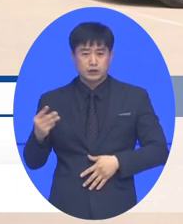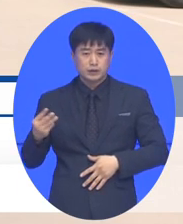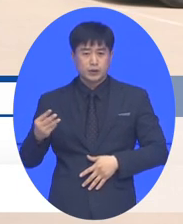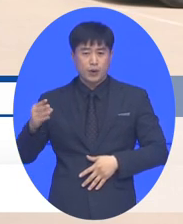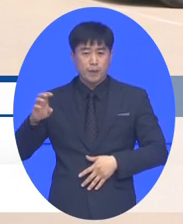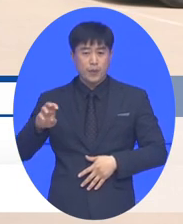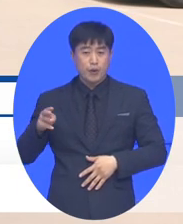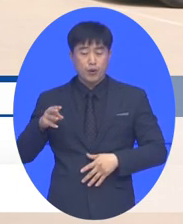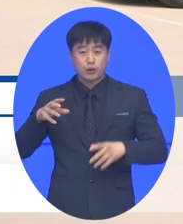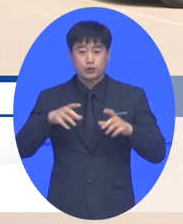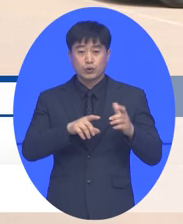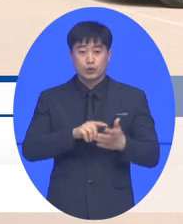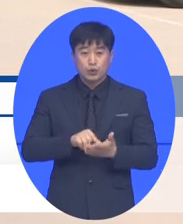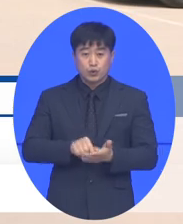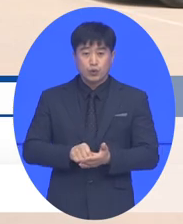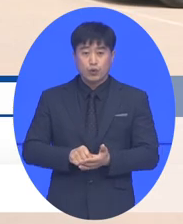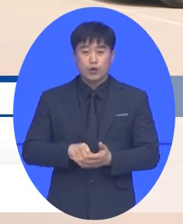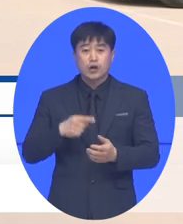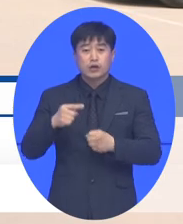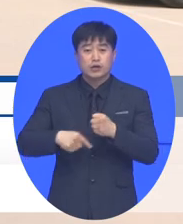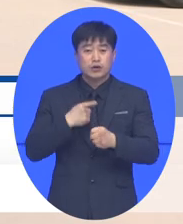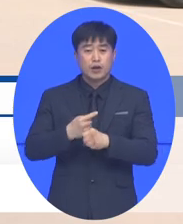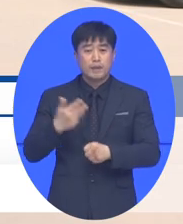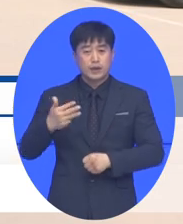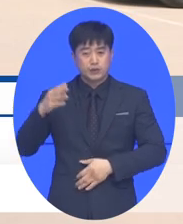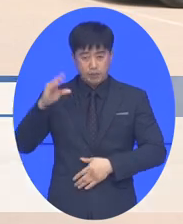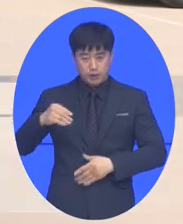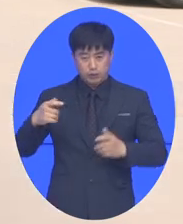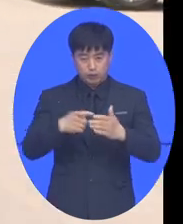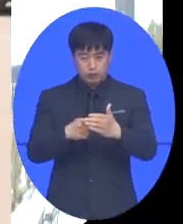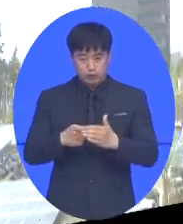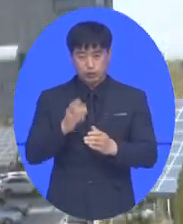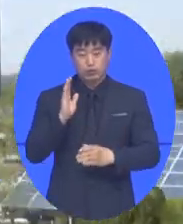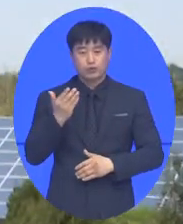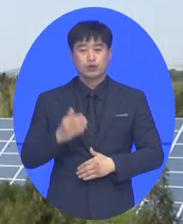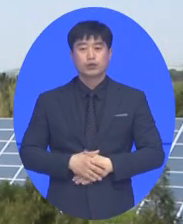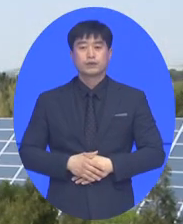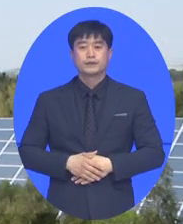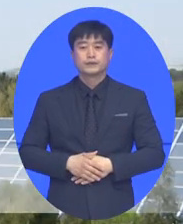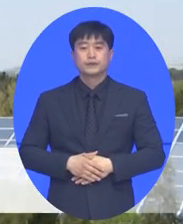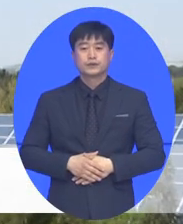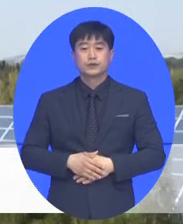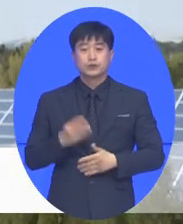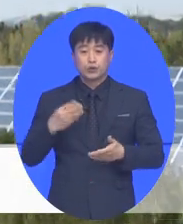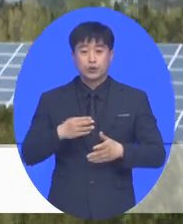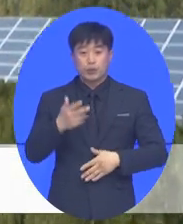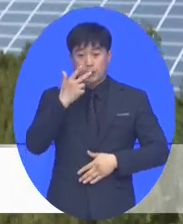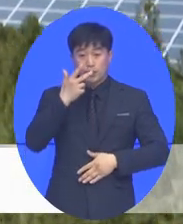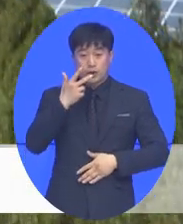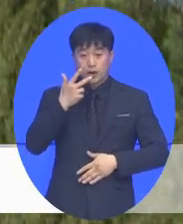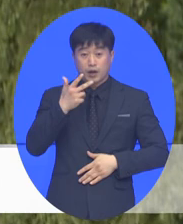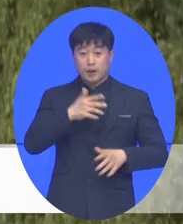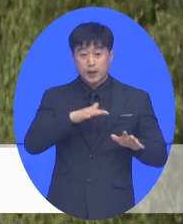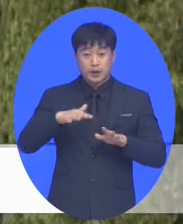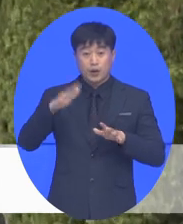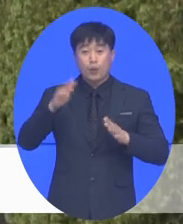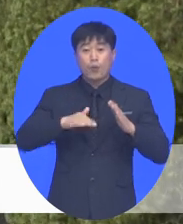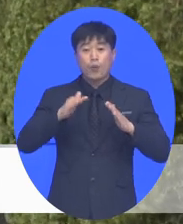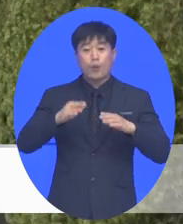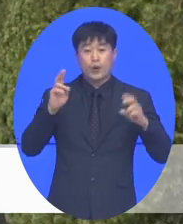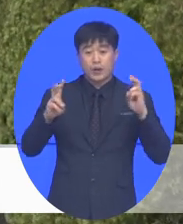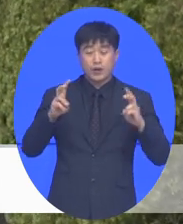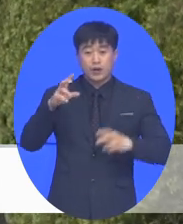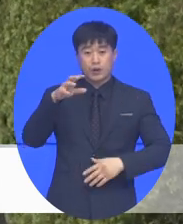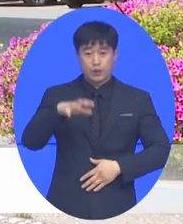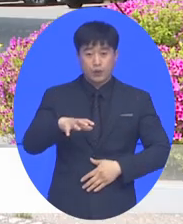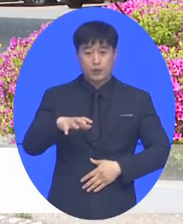사용하는 절감 효과로서는 연간 한 8천만 원 정도 절감하는 걸로. 경기 평택 항만공사, 경기도 산하